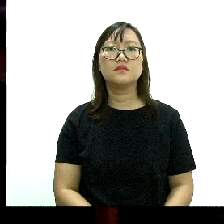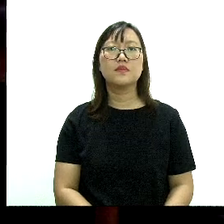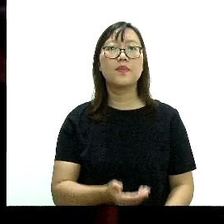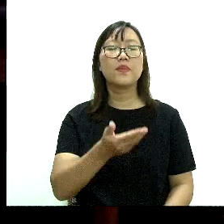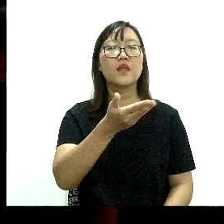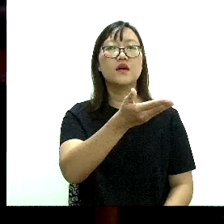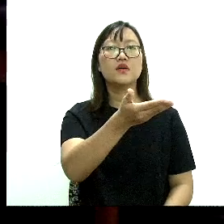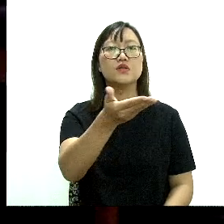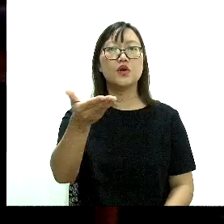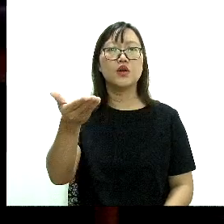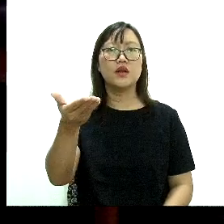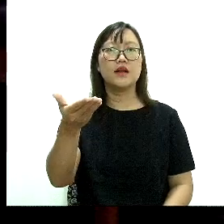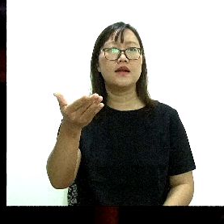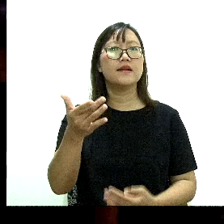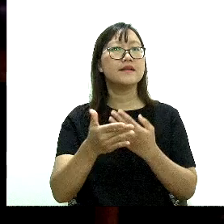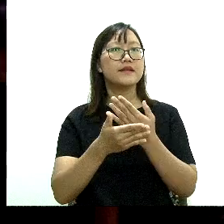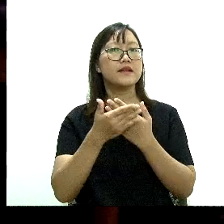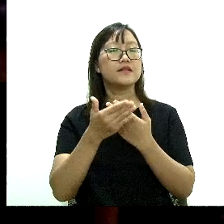Saudara-saudari yang terkasih,